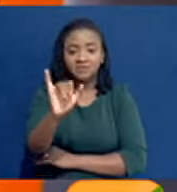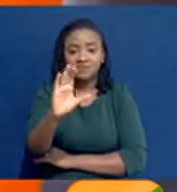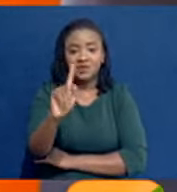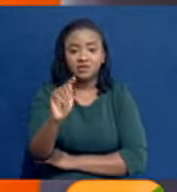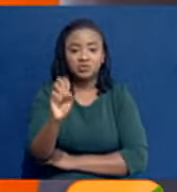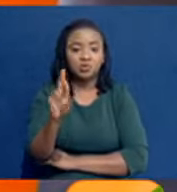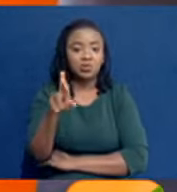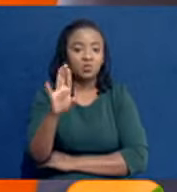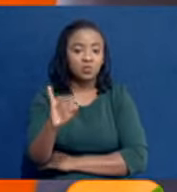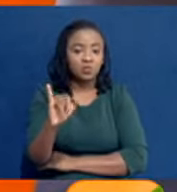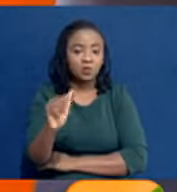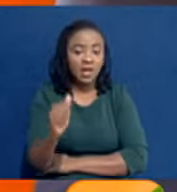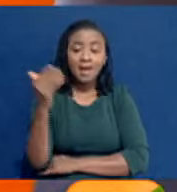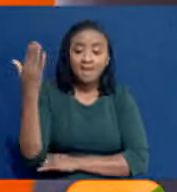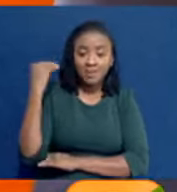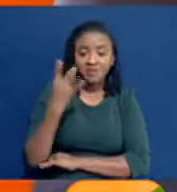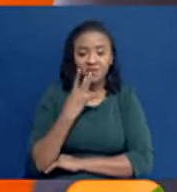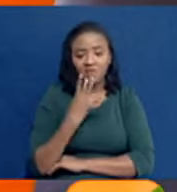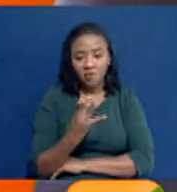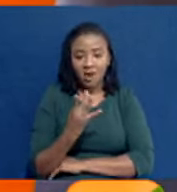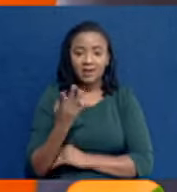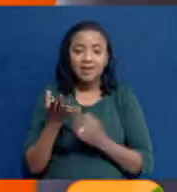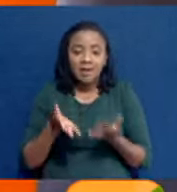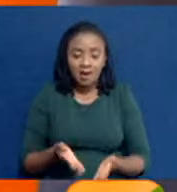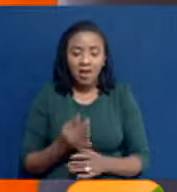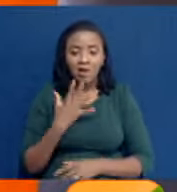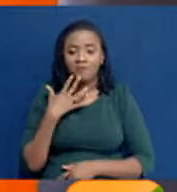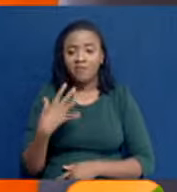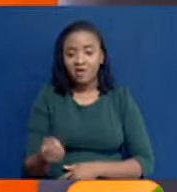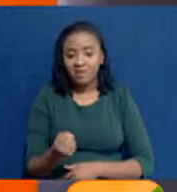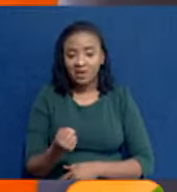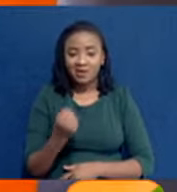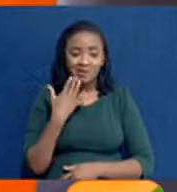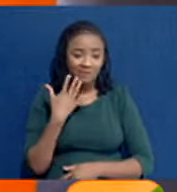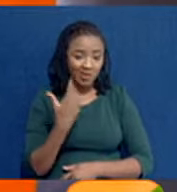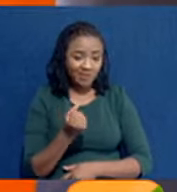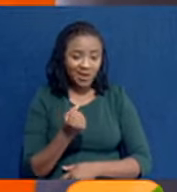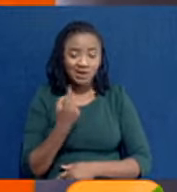na tulikuwa tunalipa 400. Sasa sio